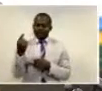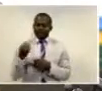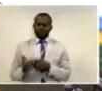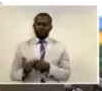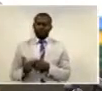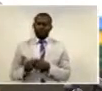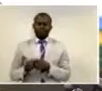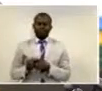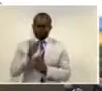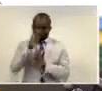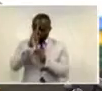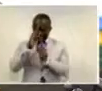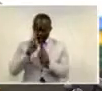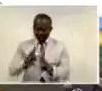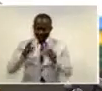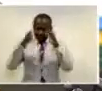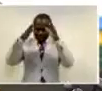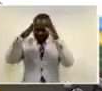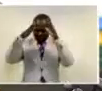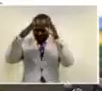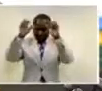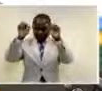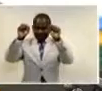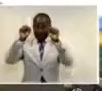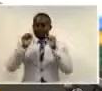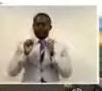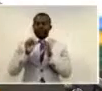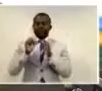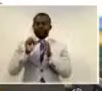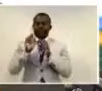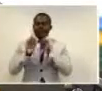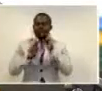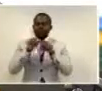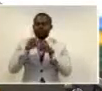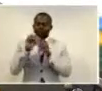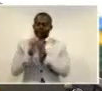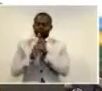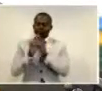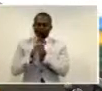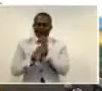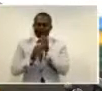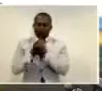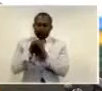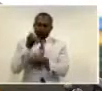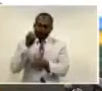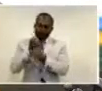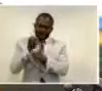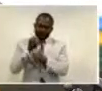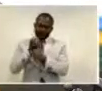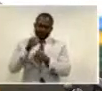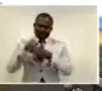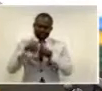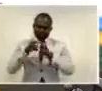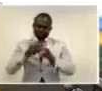Akarere ka nyakubahwa Perezida wa Repubulika, abaturage b'akarere ka Rubavu bakaba ari abakozi ku buryo